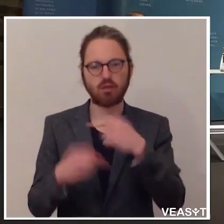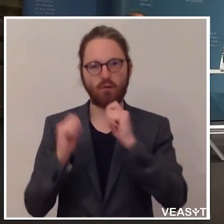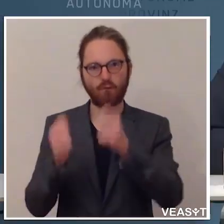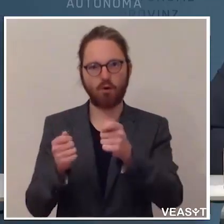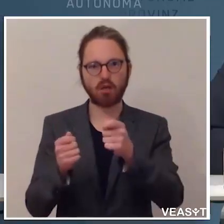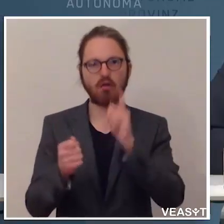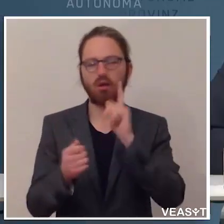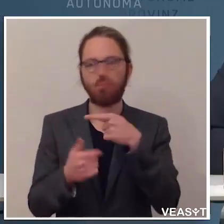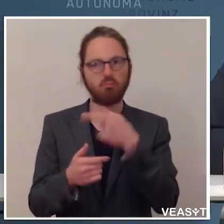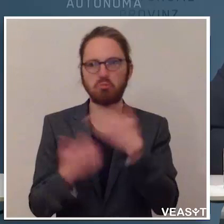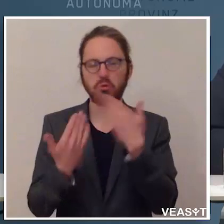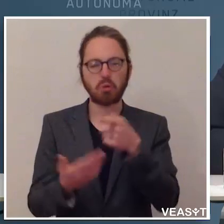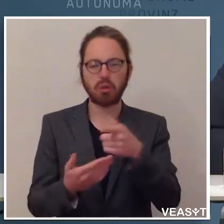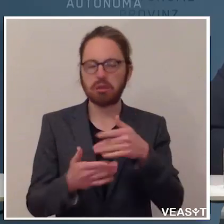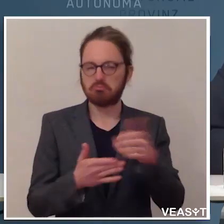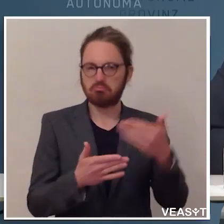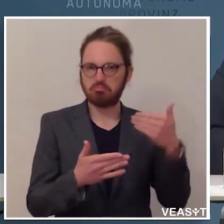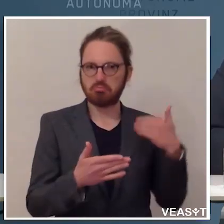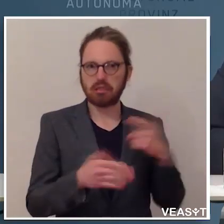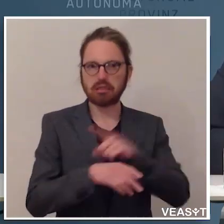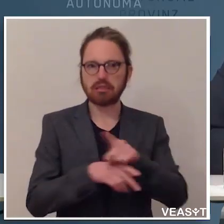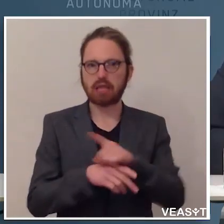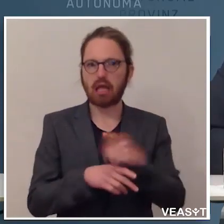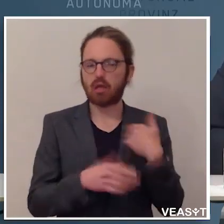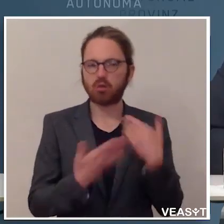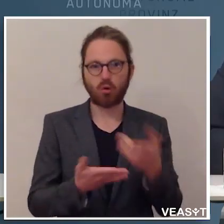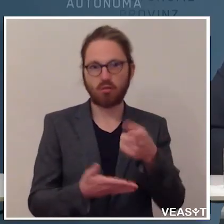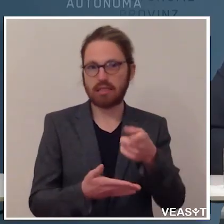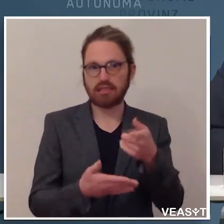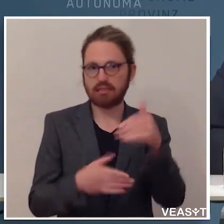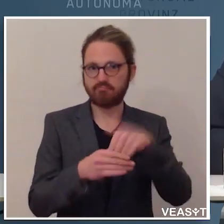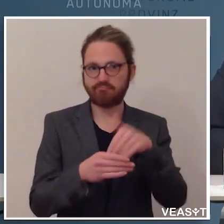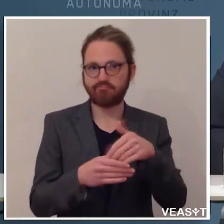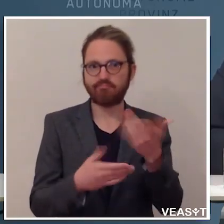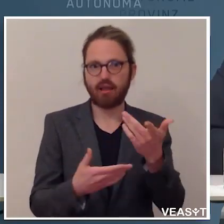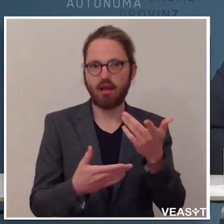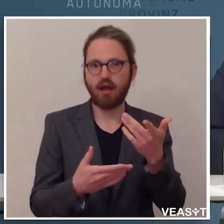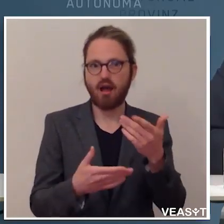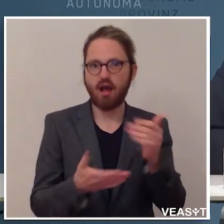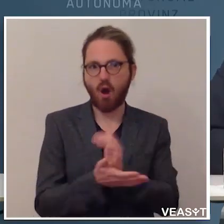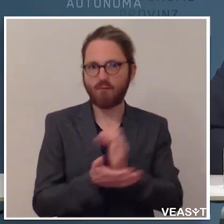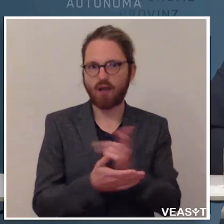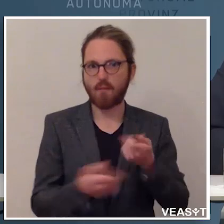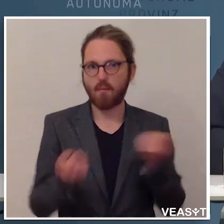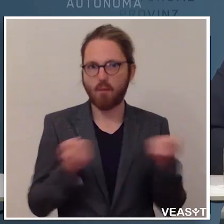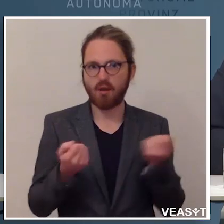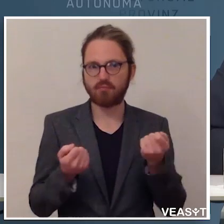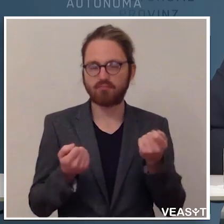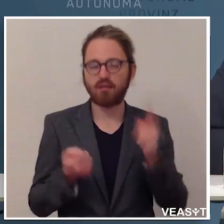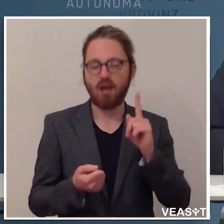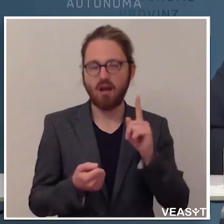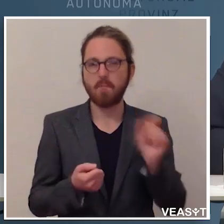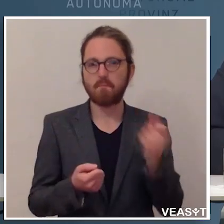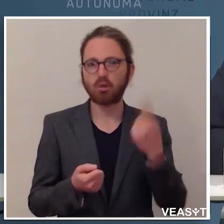es auch während dieser ganzen Phase. Das ist die Aufgabe von Politik und vor allem Autonomie bedeutet,